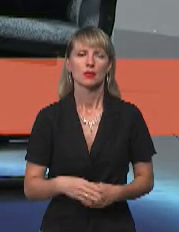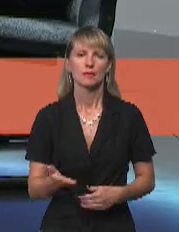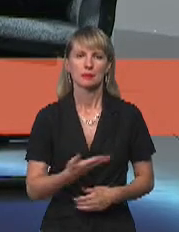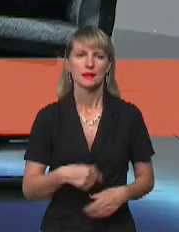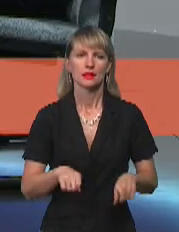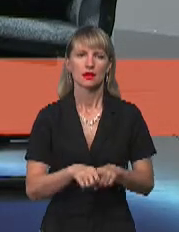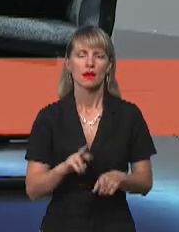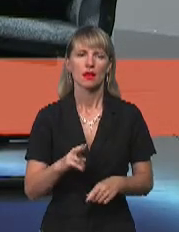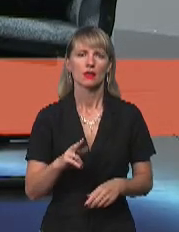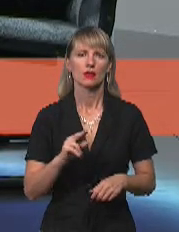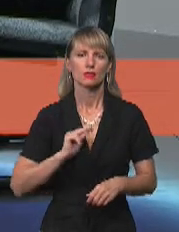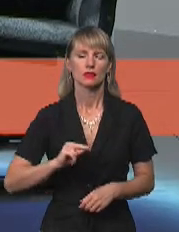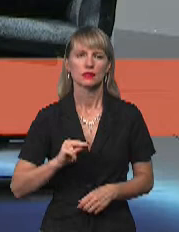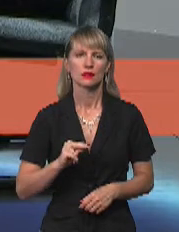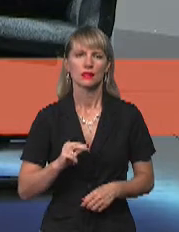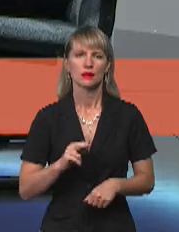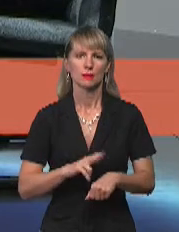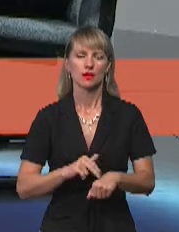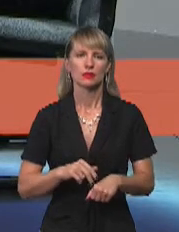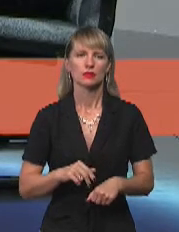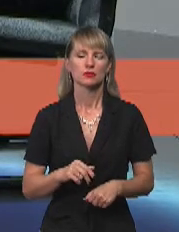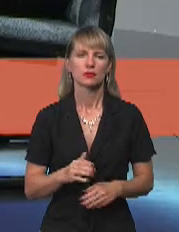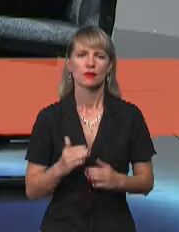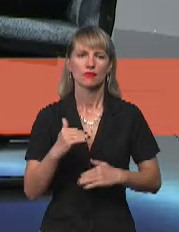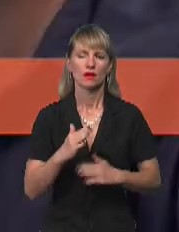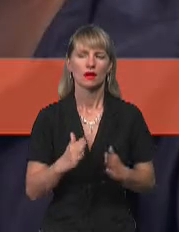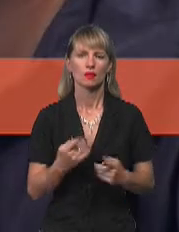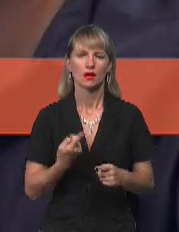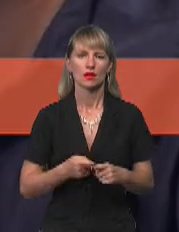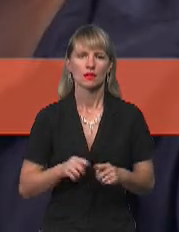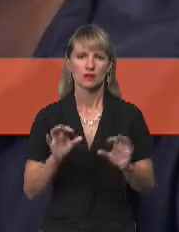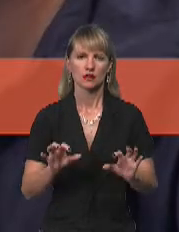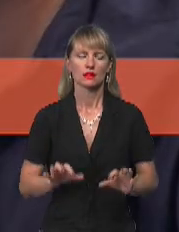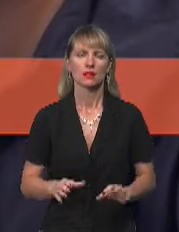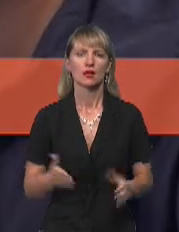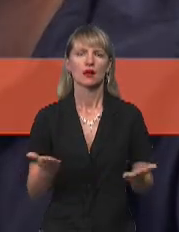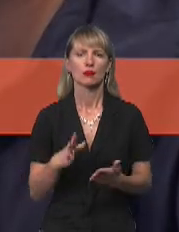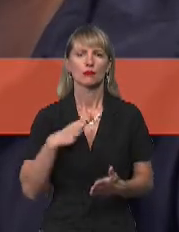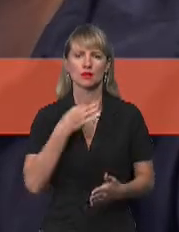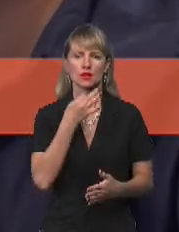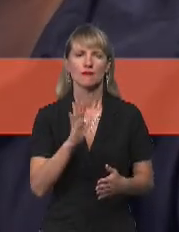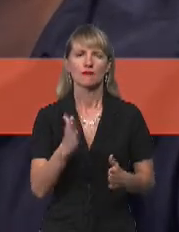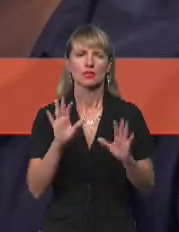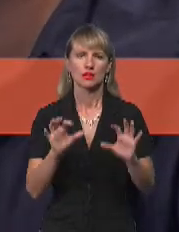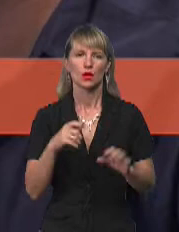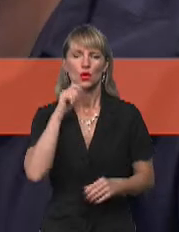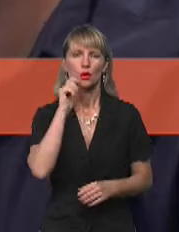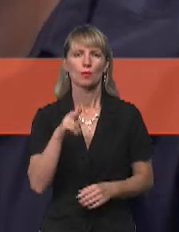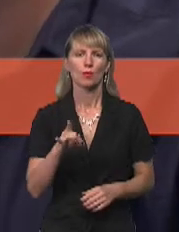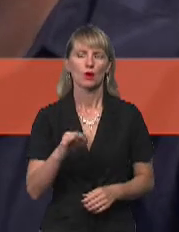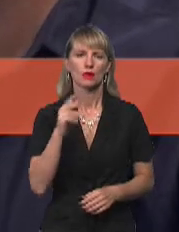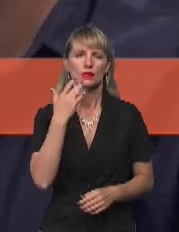як і працівники патрульної поліції, діємо в рамках тільки вимог чинного законодавства. Вже було сказано, в законі України про